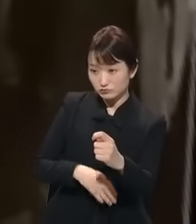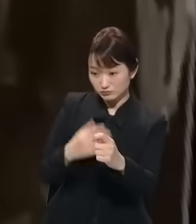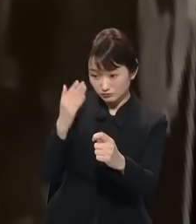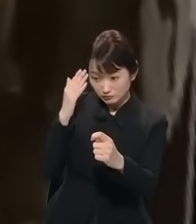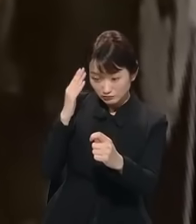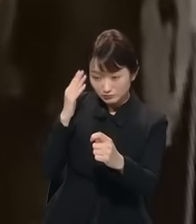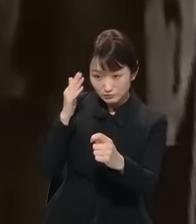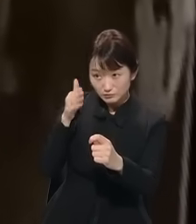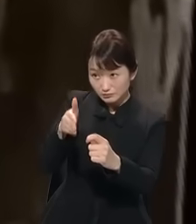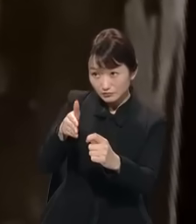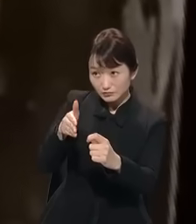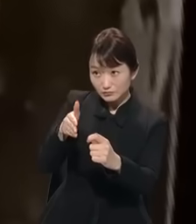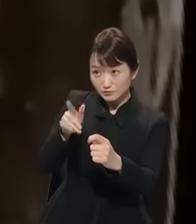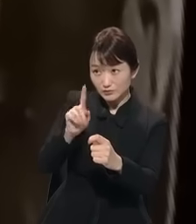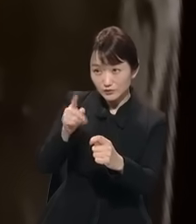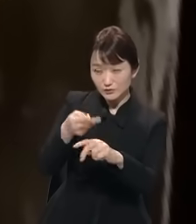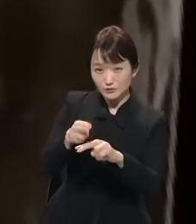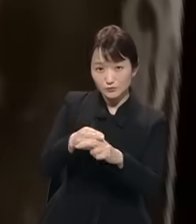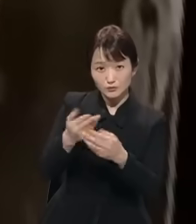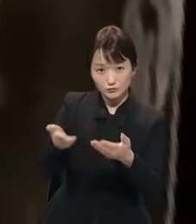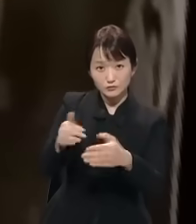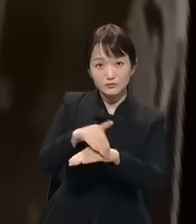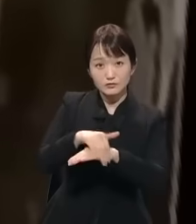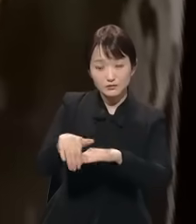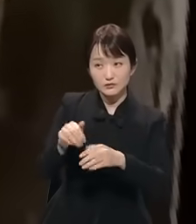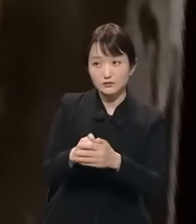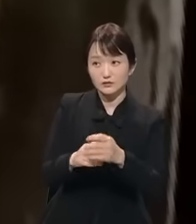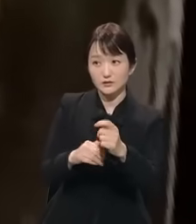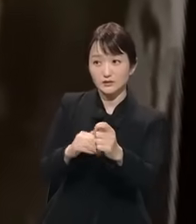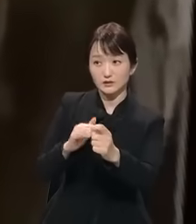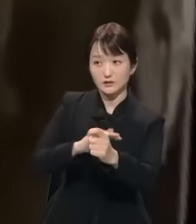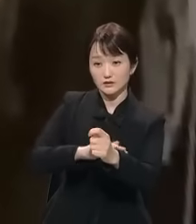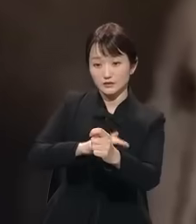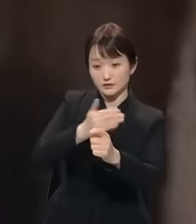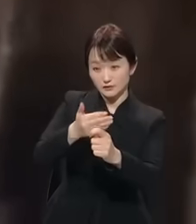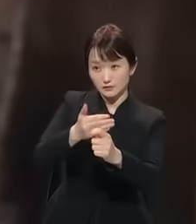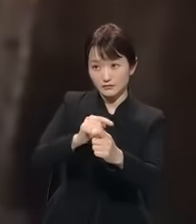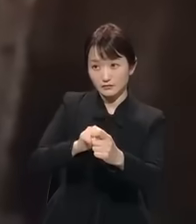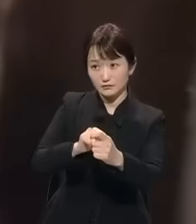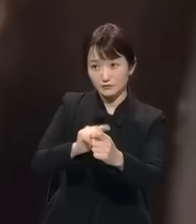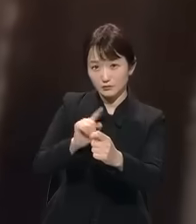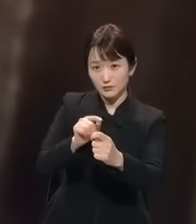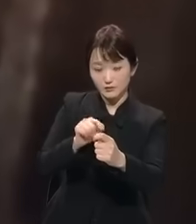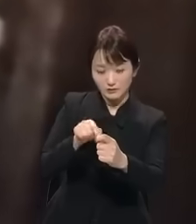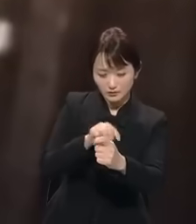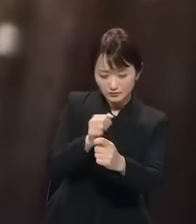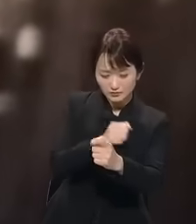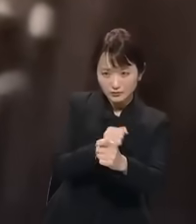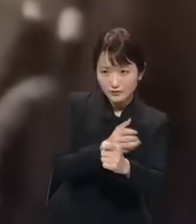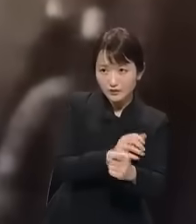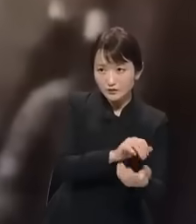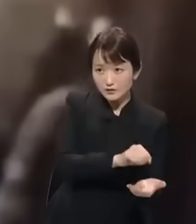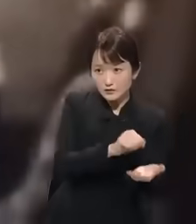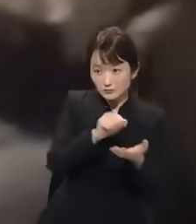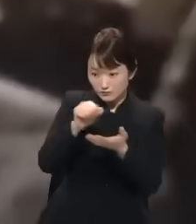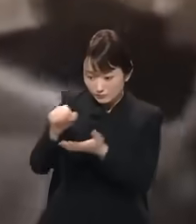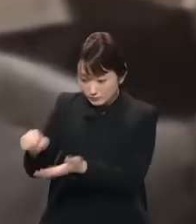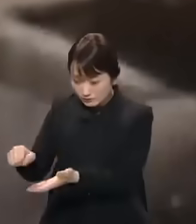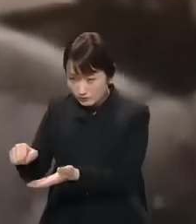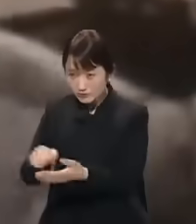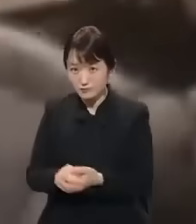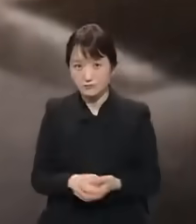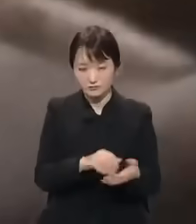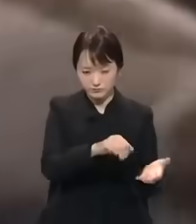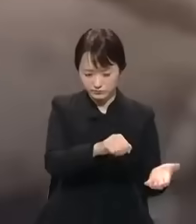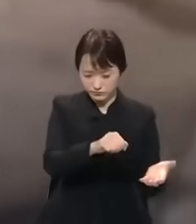주목. 곧 선물 증정식이 있을 예정인데요. 트렁크가 열렸죠. 안에서 무언가를 꺼냅니다. 혹시 프로포즈 하나요? 양손